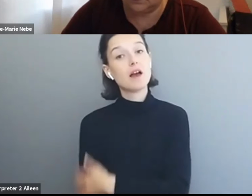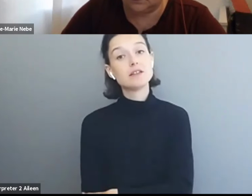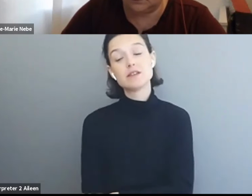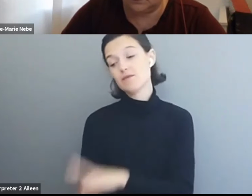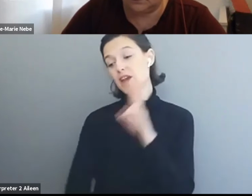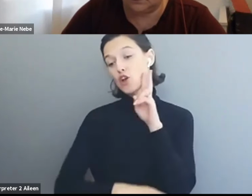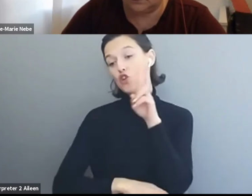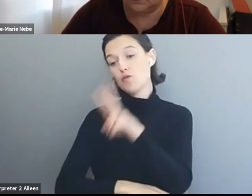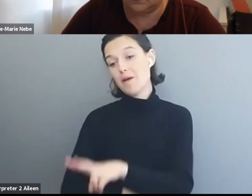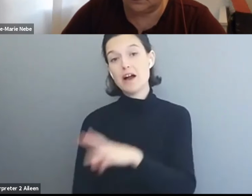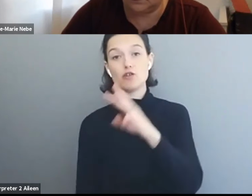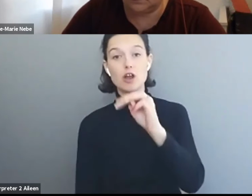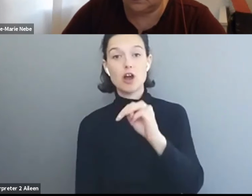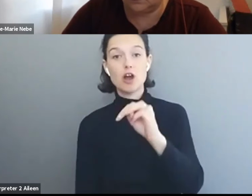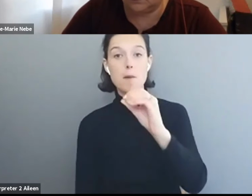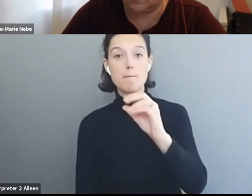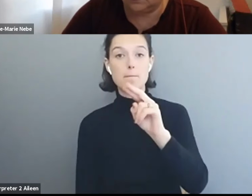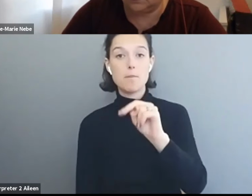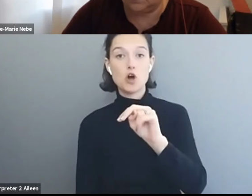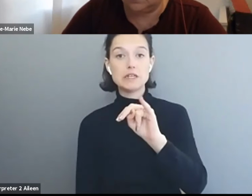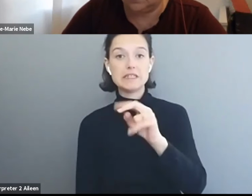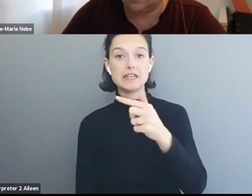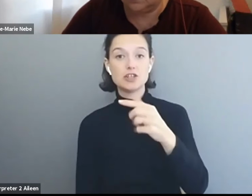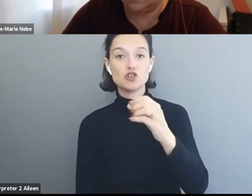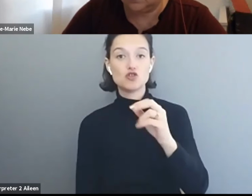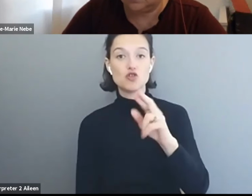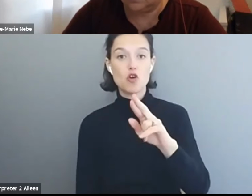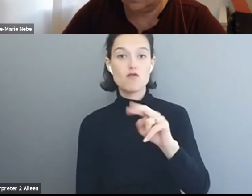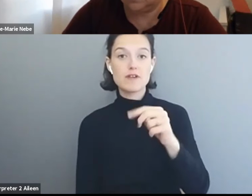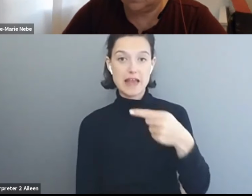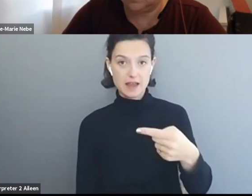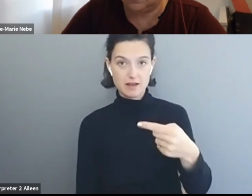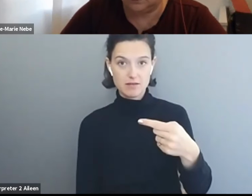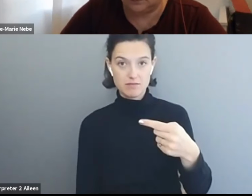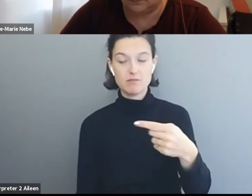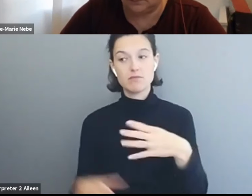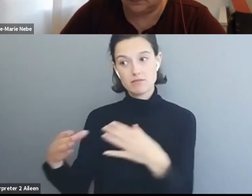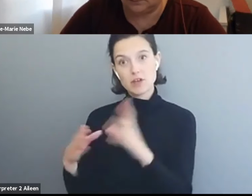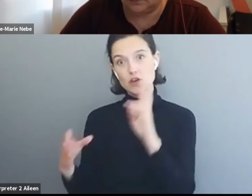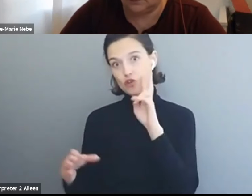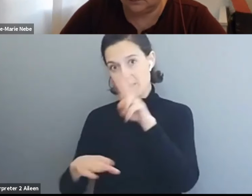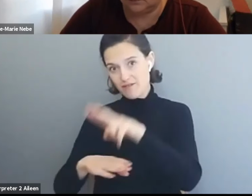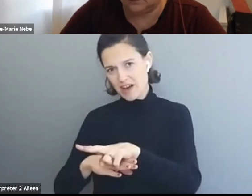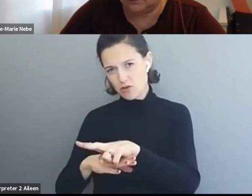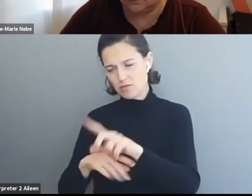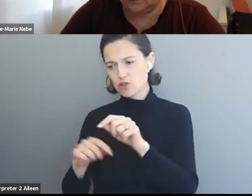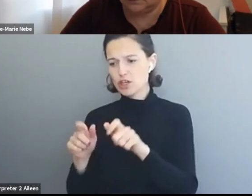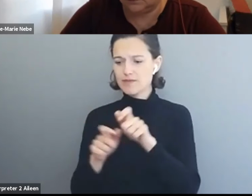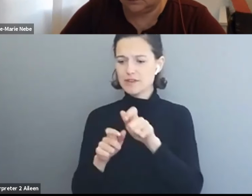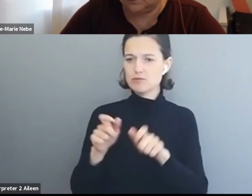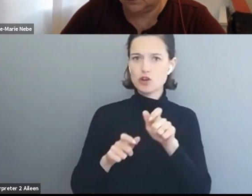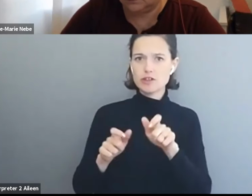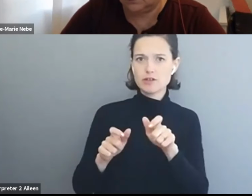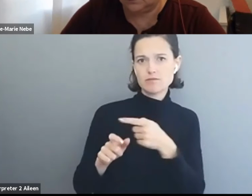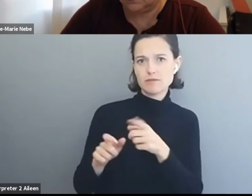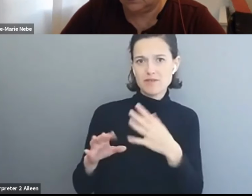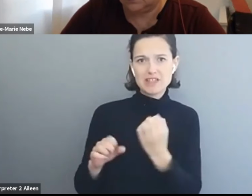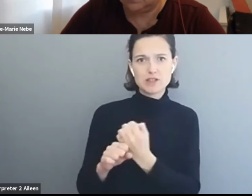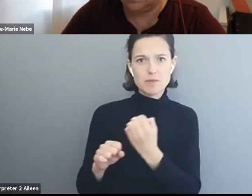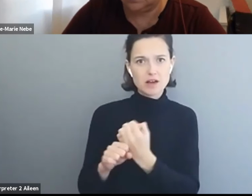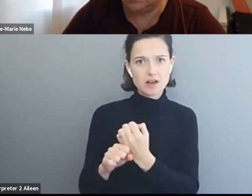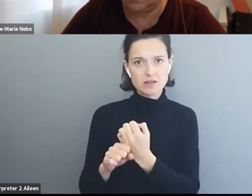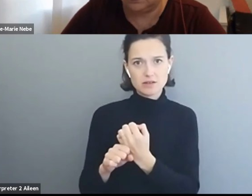da ist, was macht eine solche Einheit oder was kann eine solche Einheit machen neben der Überwachung, um